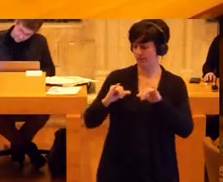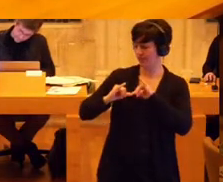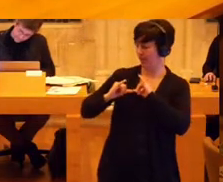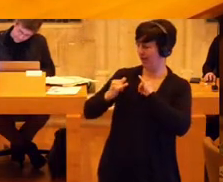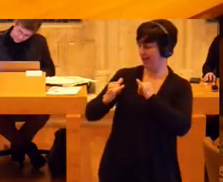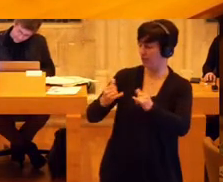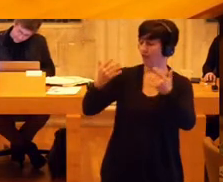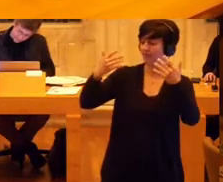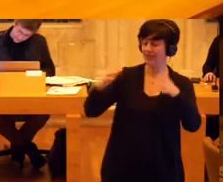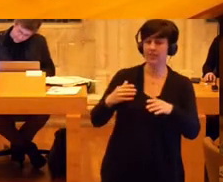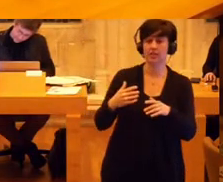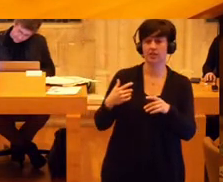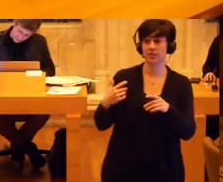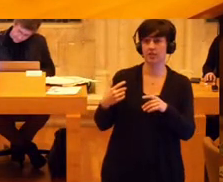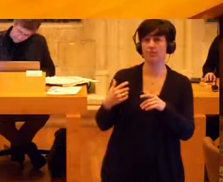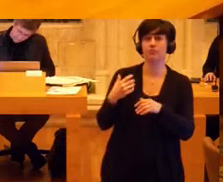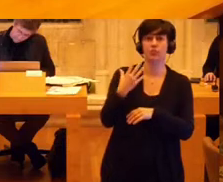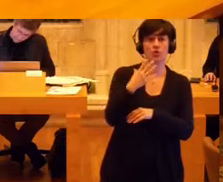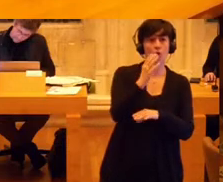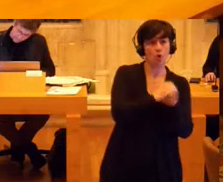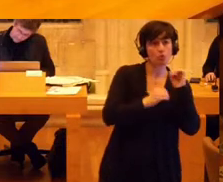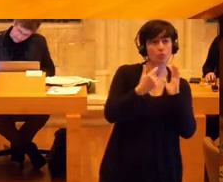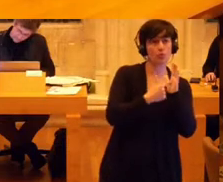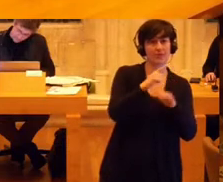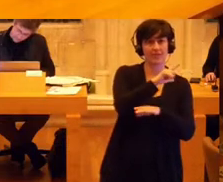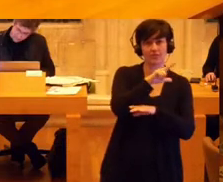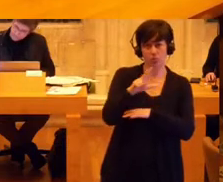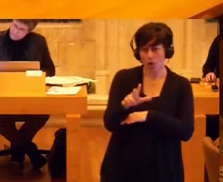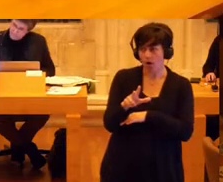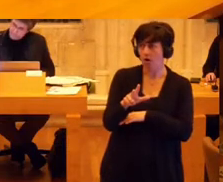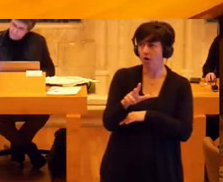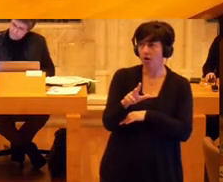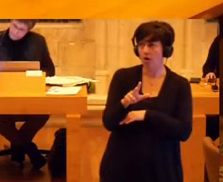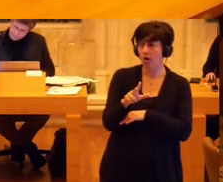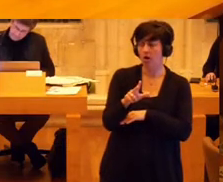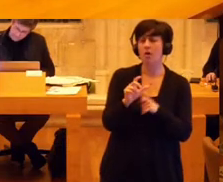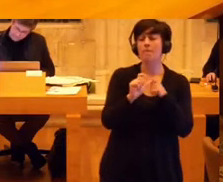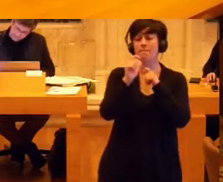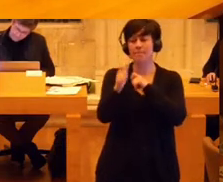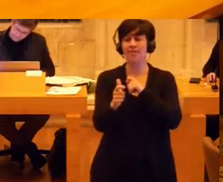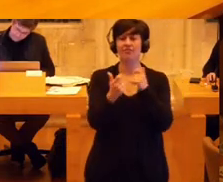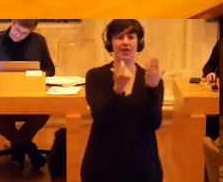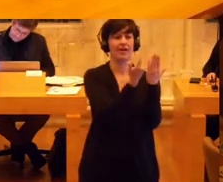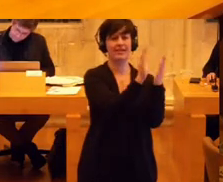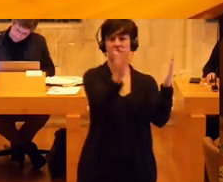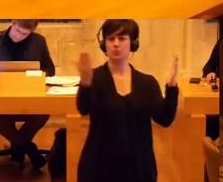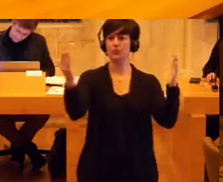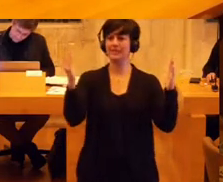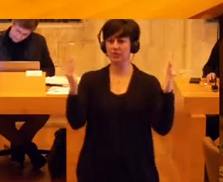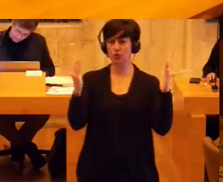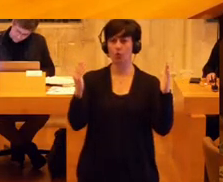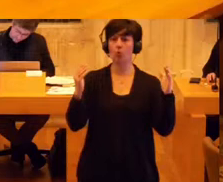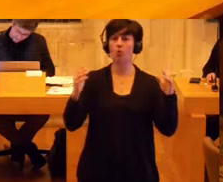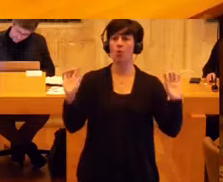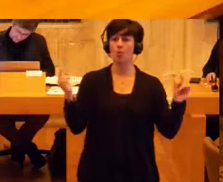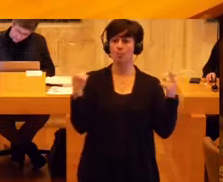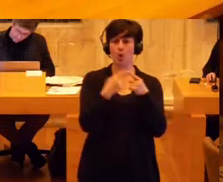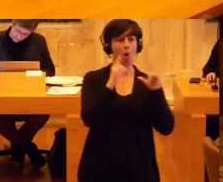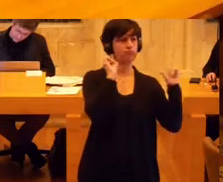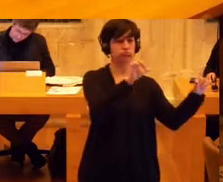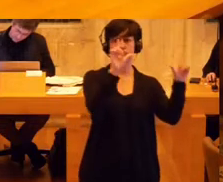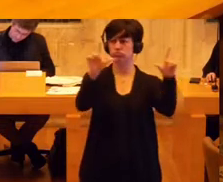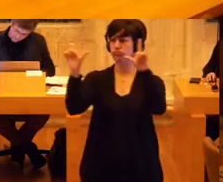réalisées, mai 2023, octobre 2023, exposition avec les plans au pôle de